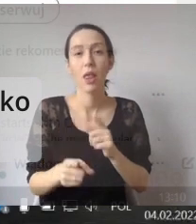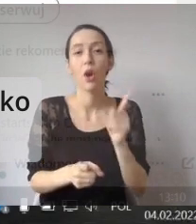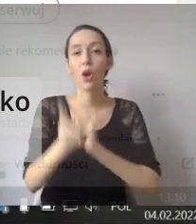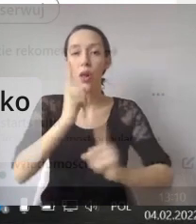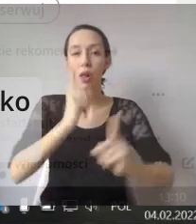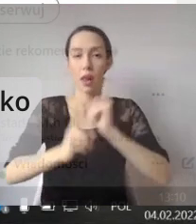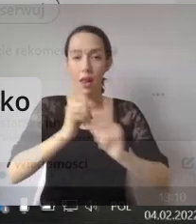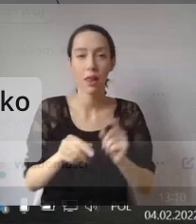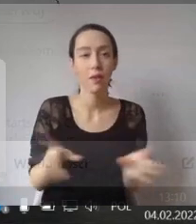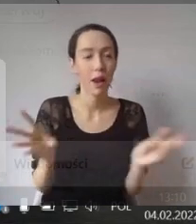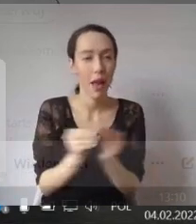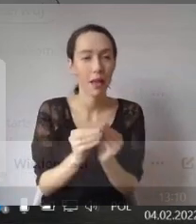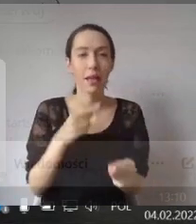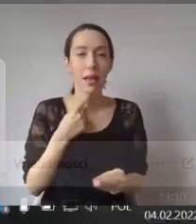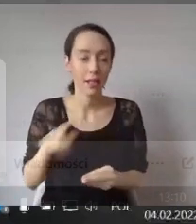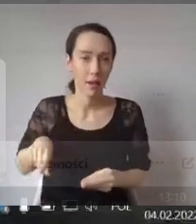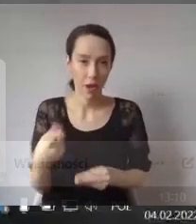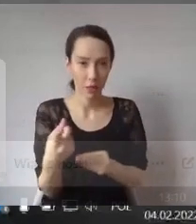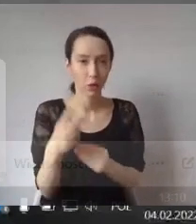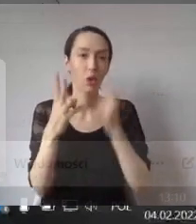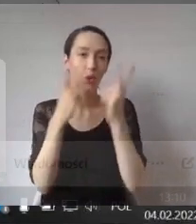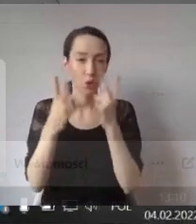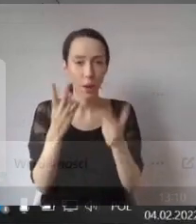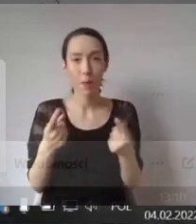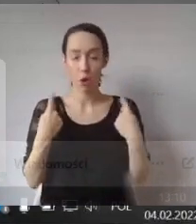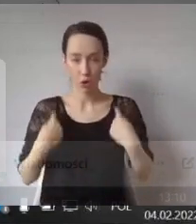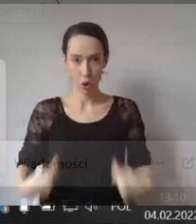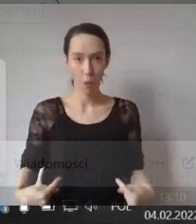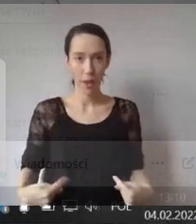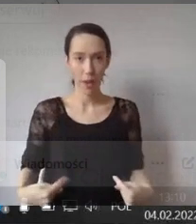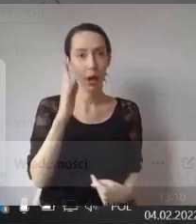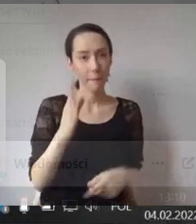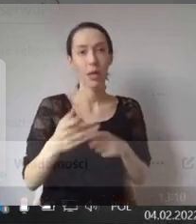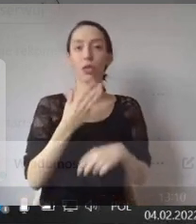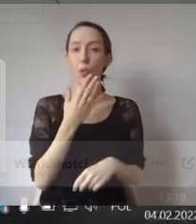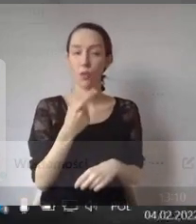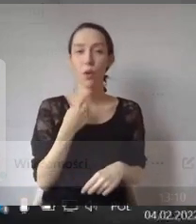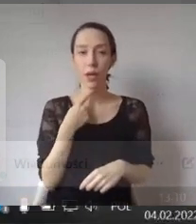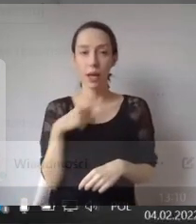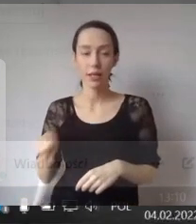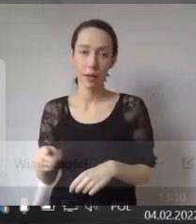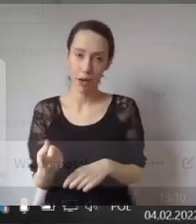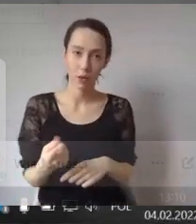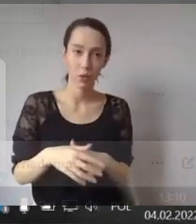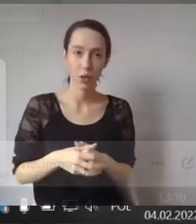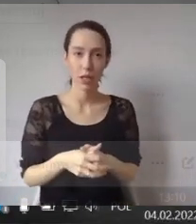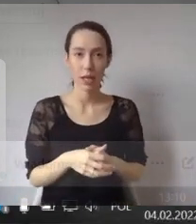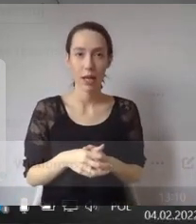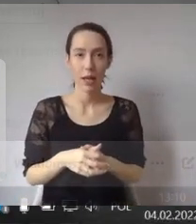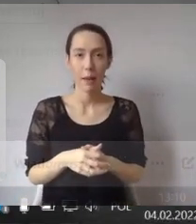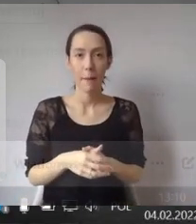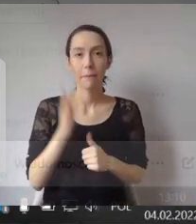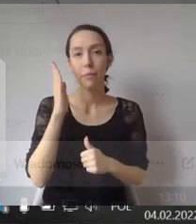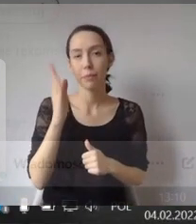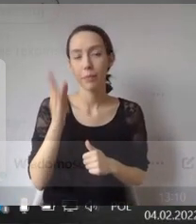francuskim. Czyli szukam kogoś, kto będzie tutaj w stanie nie tylko pisać maile,